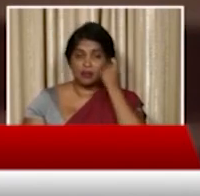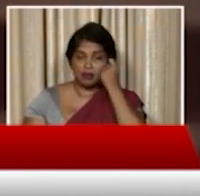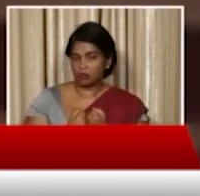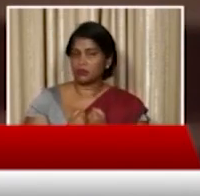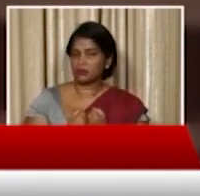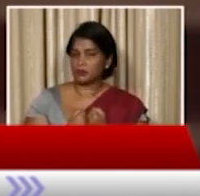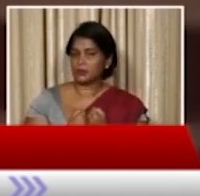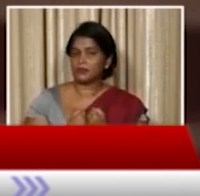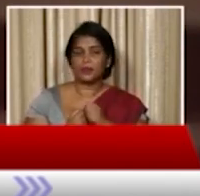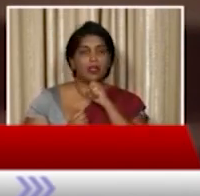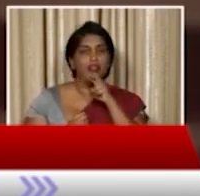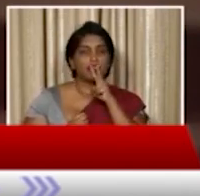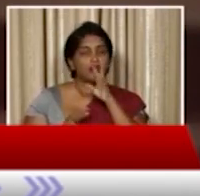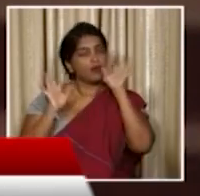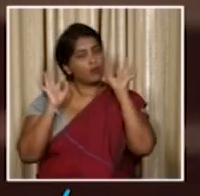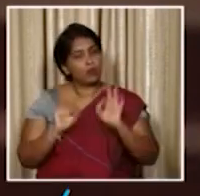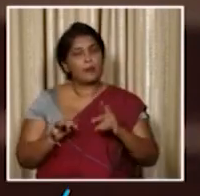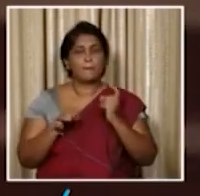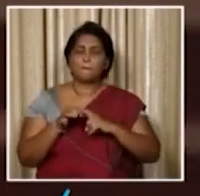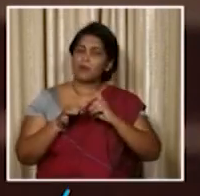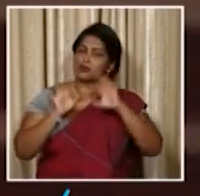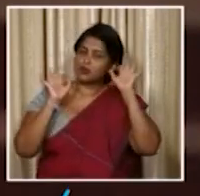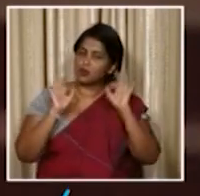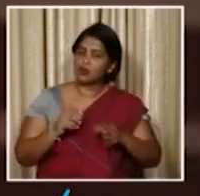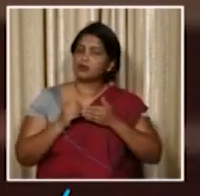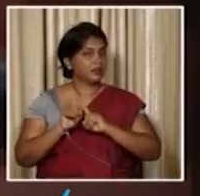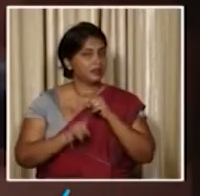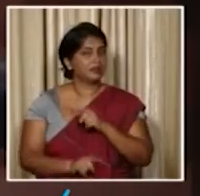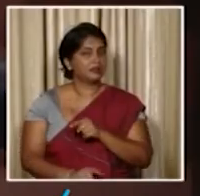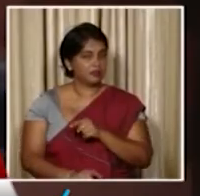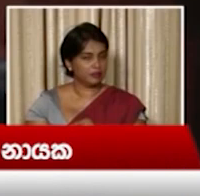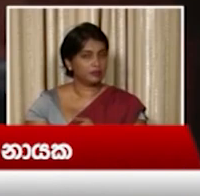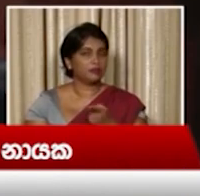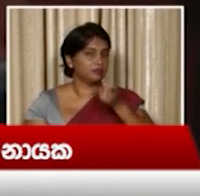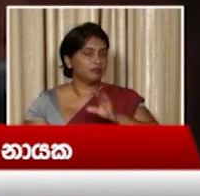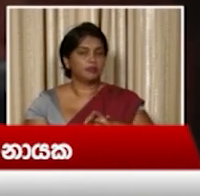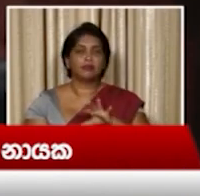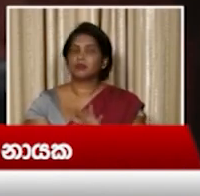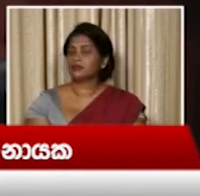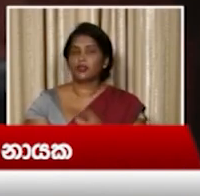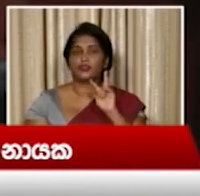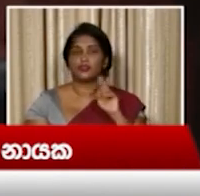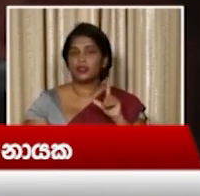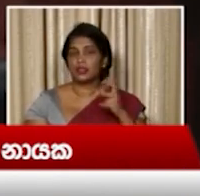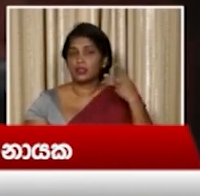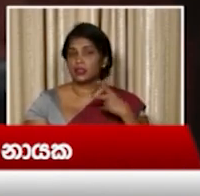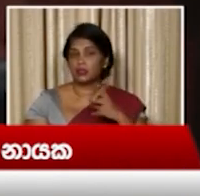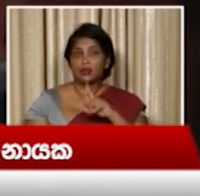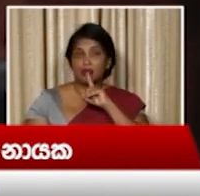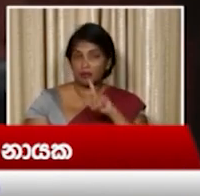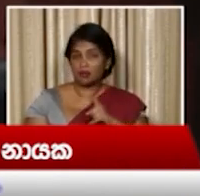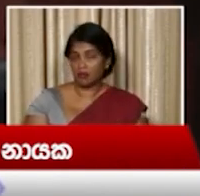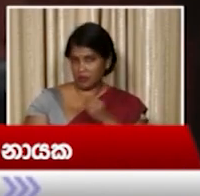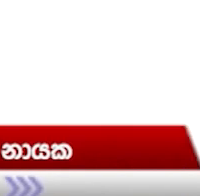අවශ්‍ය නිසා විවාහාරයක් නැතුව ප්‍රශ්නත් නැතුව මේක යම් කියලා යෝජනා කරපු තීන්දුවක් අරගෙන නැහැ 27.2 ඉදිරිපත් කරන්න ඉඩ